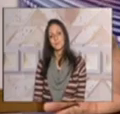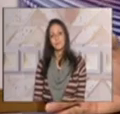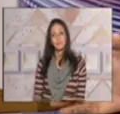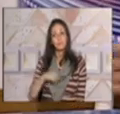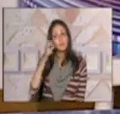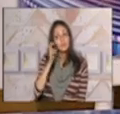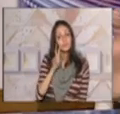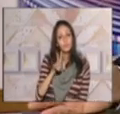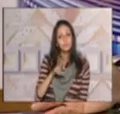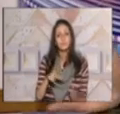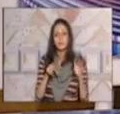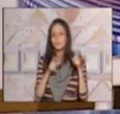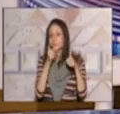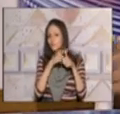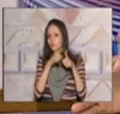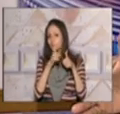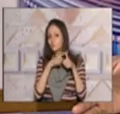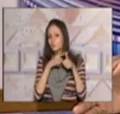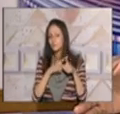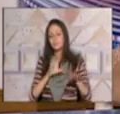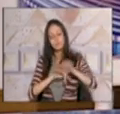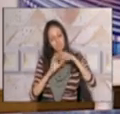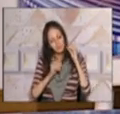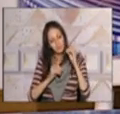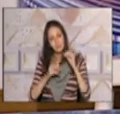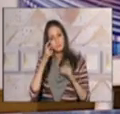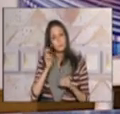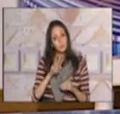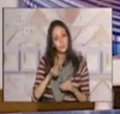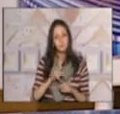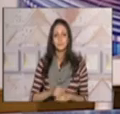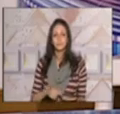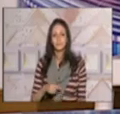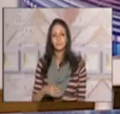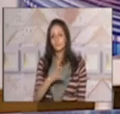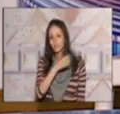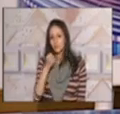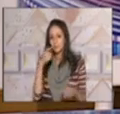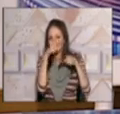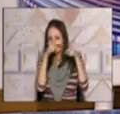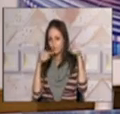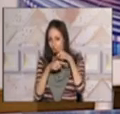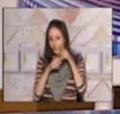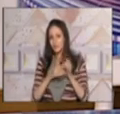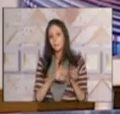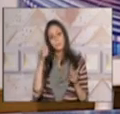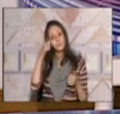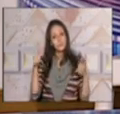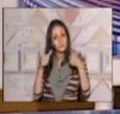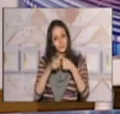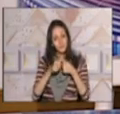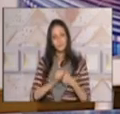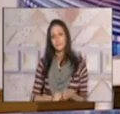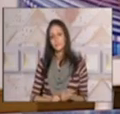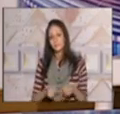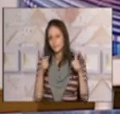المعيار الاول اللي هو تحقيق الرؤيه واللي عليه وزن 60%. ال 40% الباقيه متقسمه على معيارين. معيار اسمه